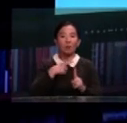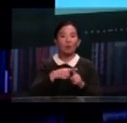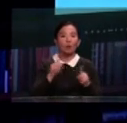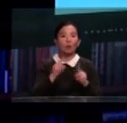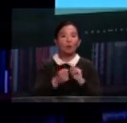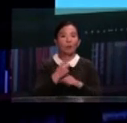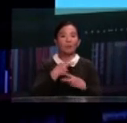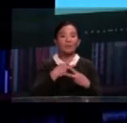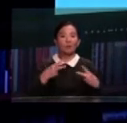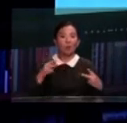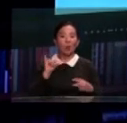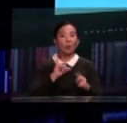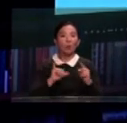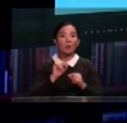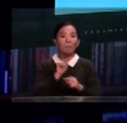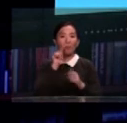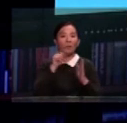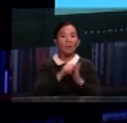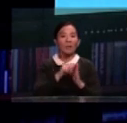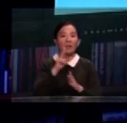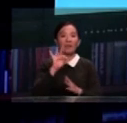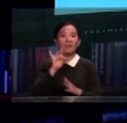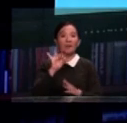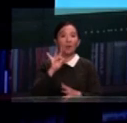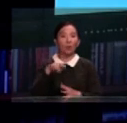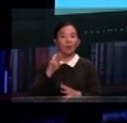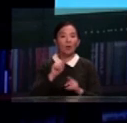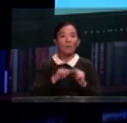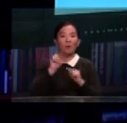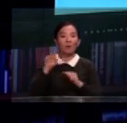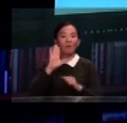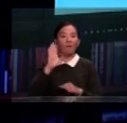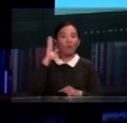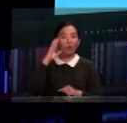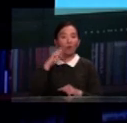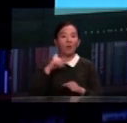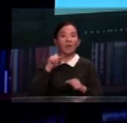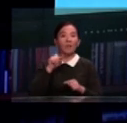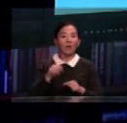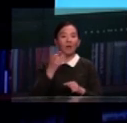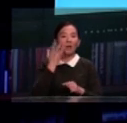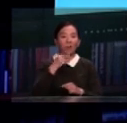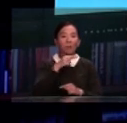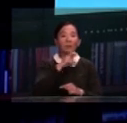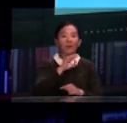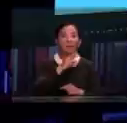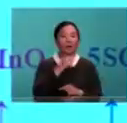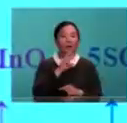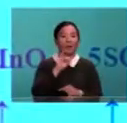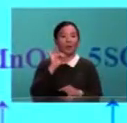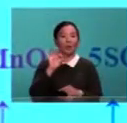же произошло? Куда же делся наш кислород? А кислород наш перешел в воду. Так как у нас в перманганате